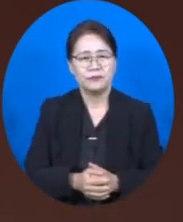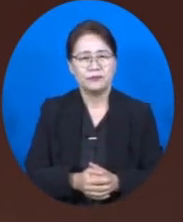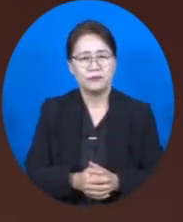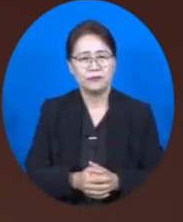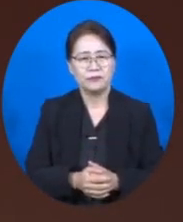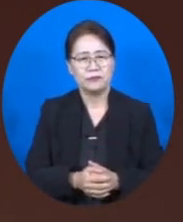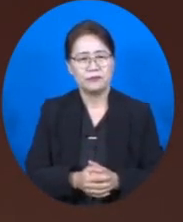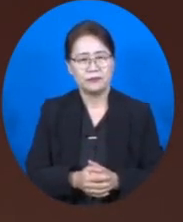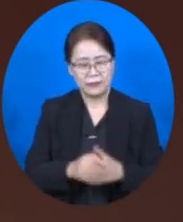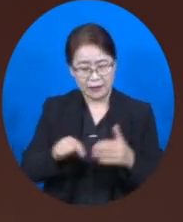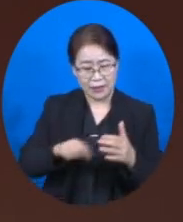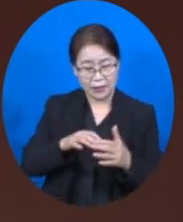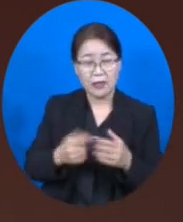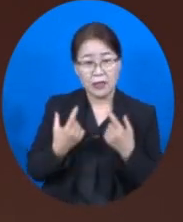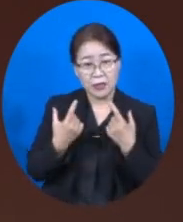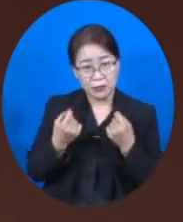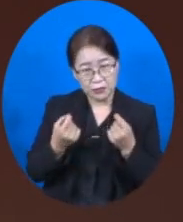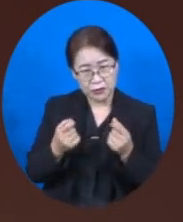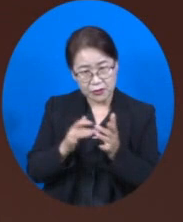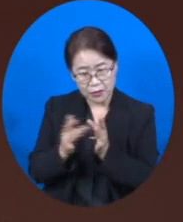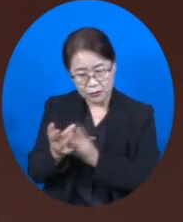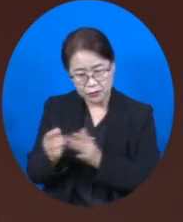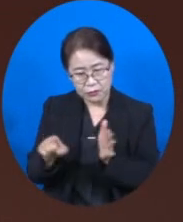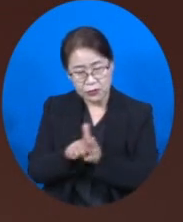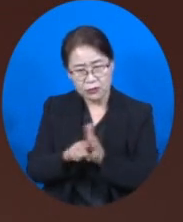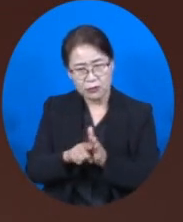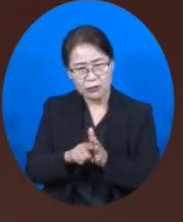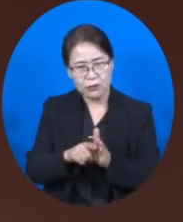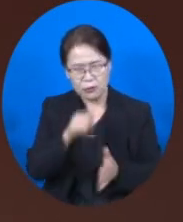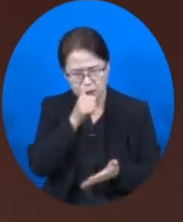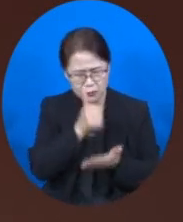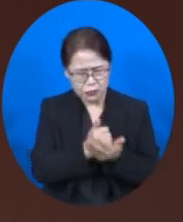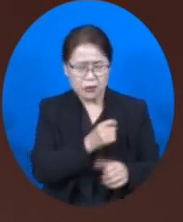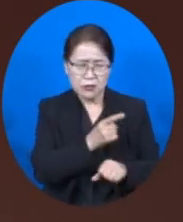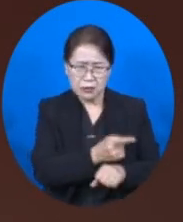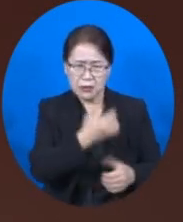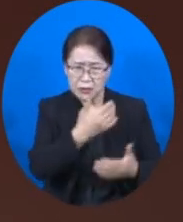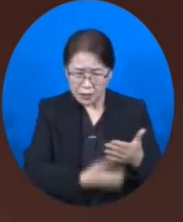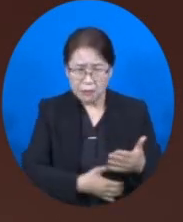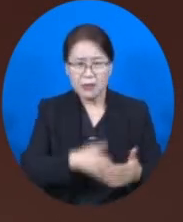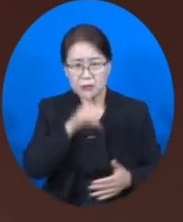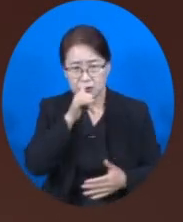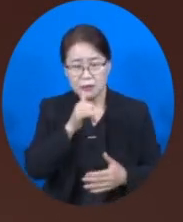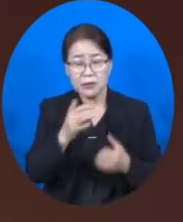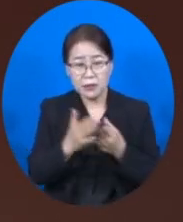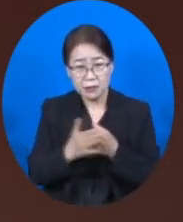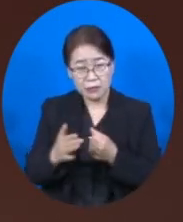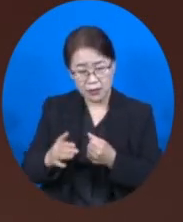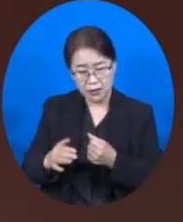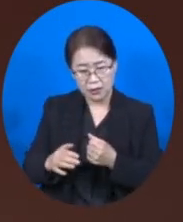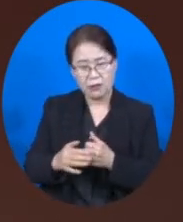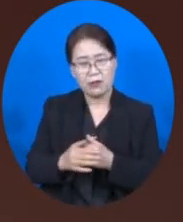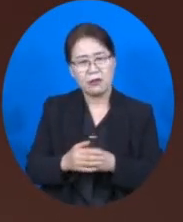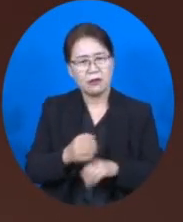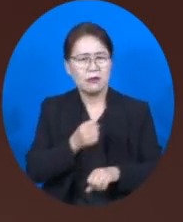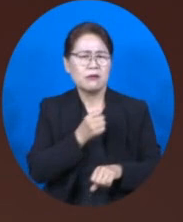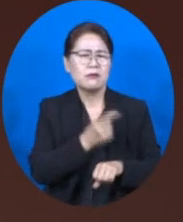물론 우리 안에 여전히 예수를 믿어도 죄성이 남아 있기 때문에 우리의